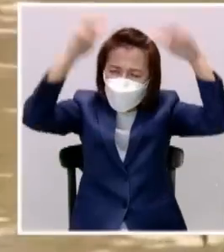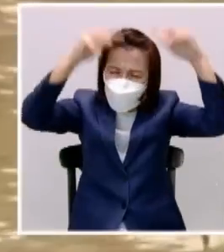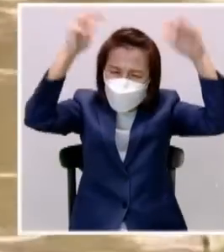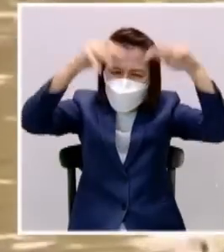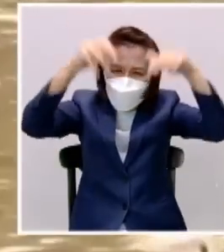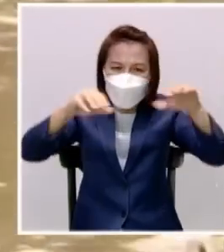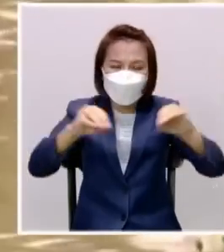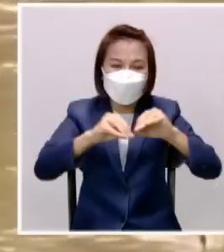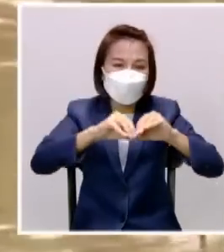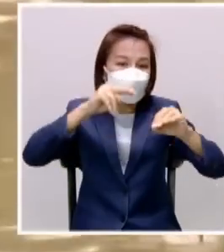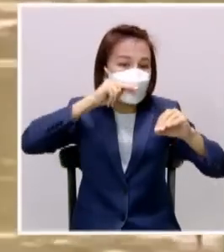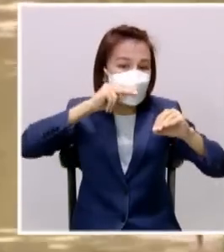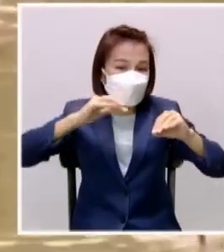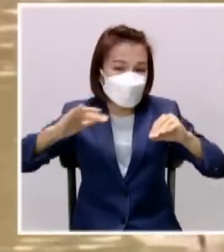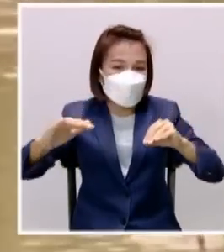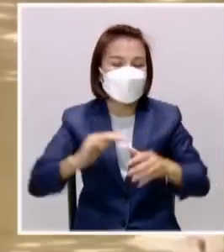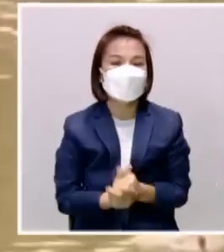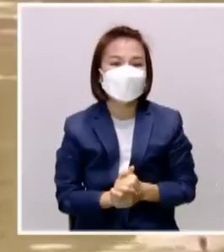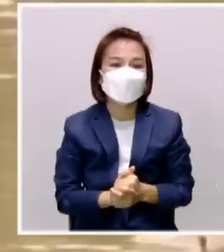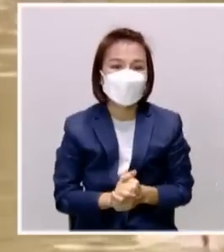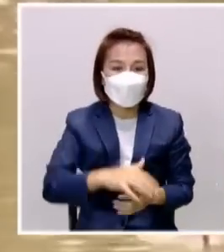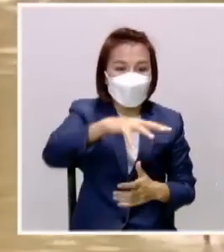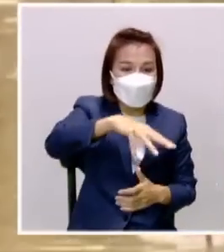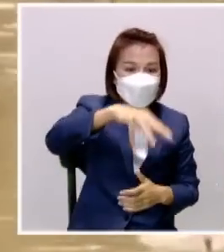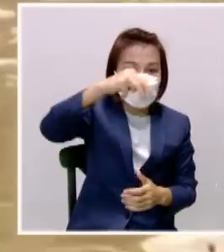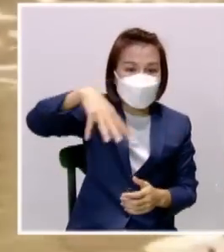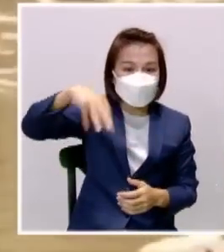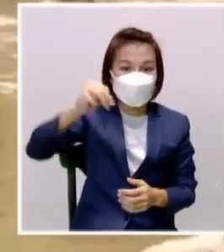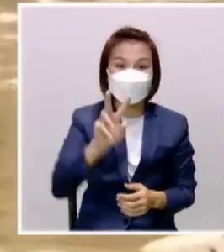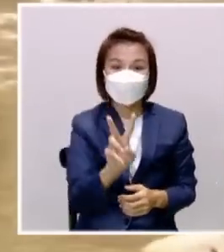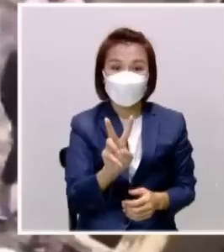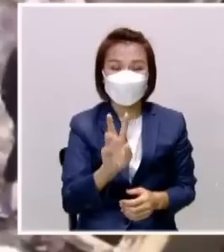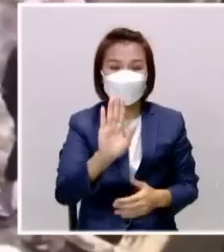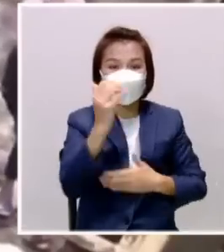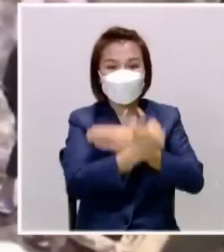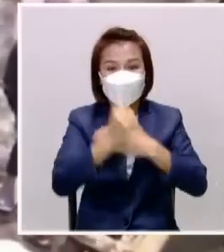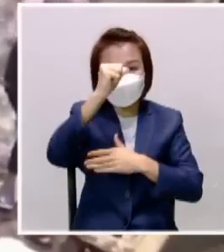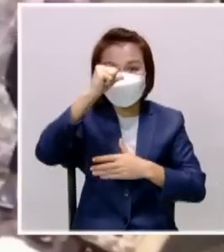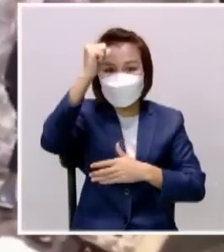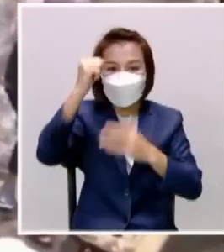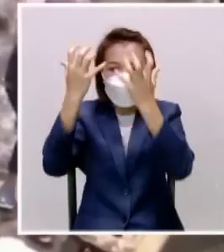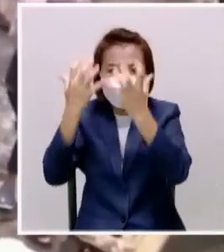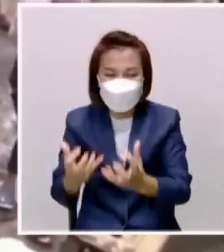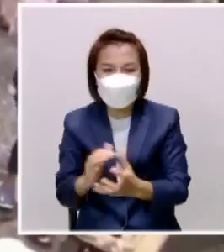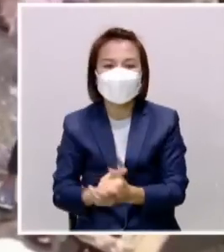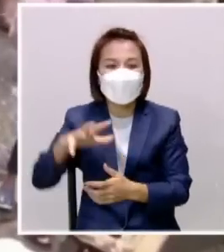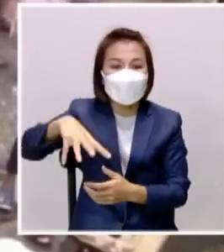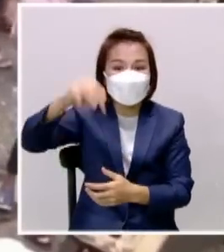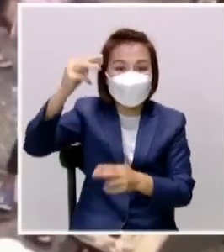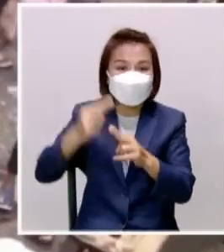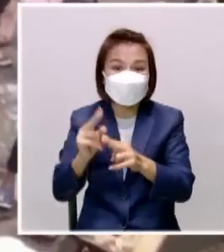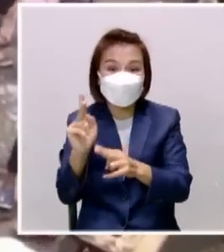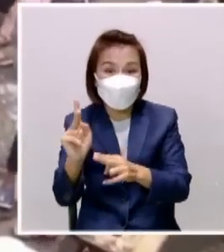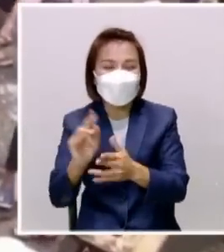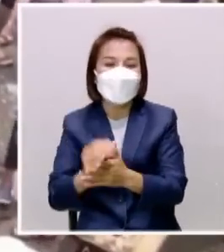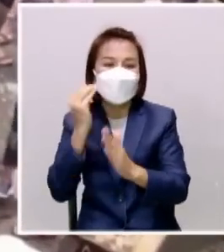ณชายฝั่งด้วยค่ะสำหรับรัฐกัวและรัฐมหาราชตระได้รับความเดือดร้อนหนักที่สุดรัฐกัวมีบ้านเรือนประชาชนเสียหายหล